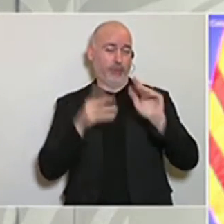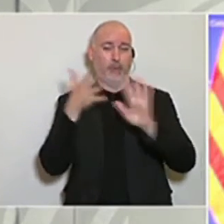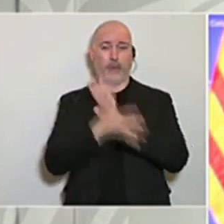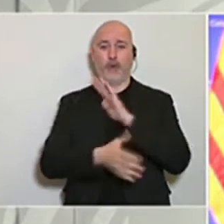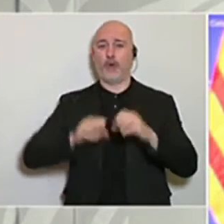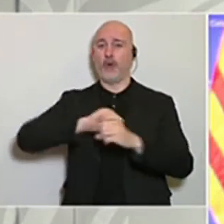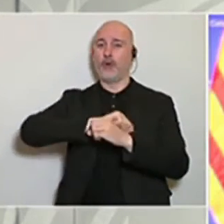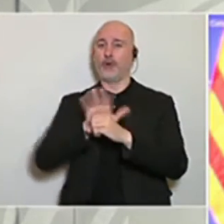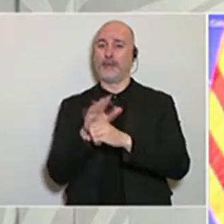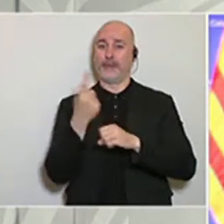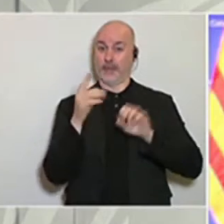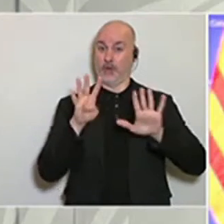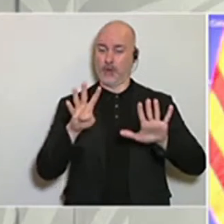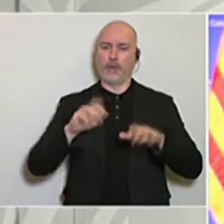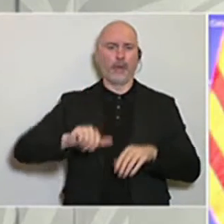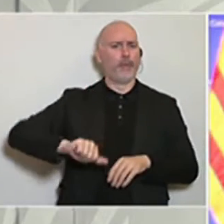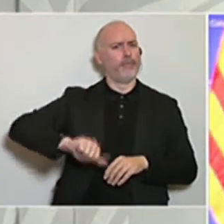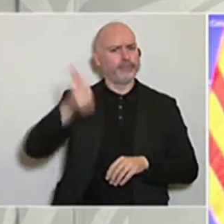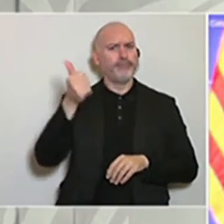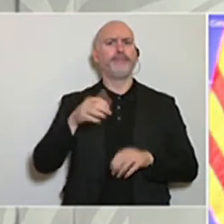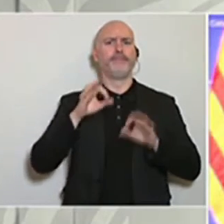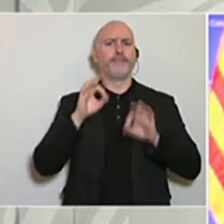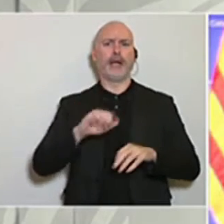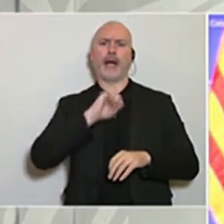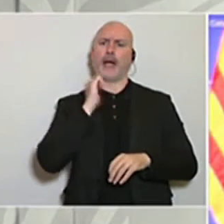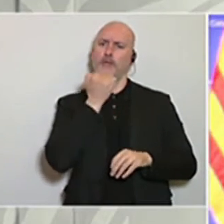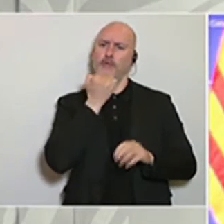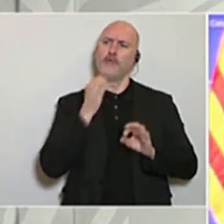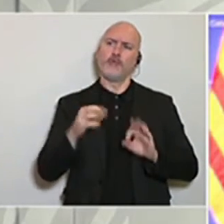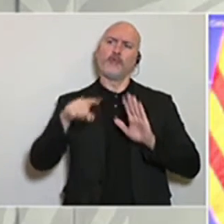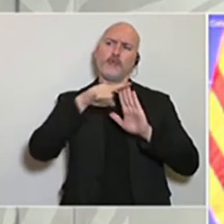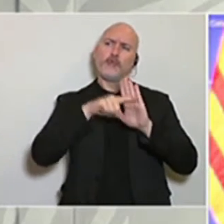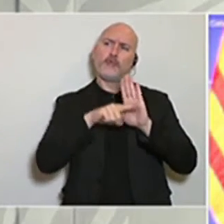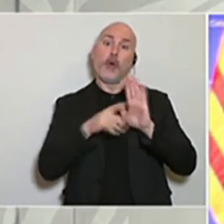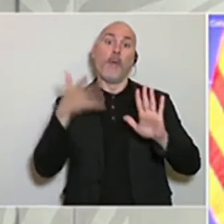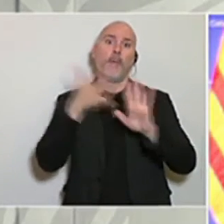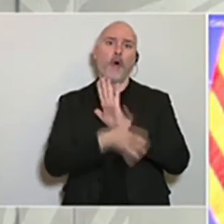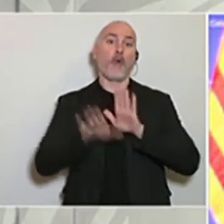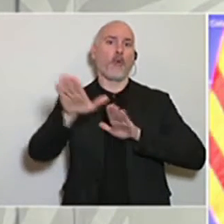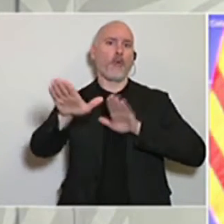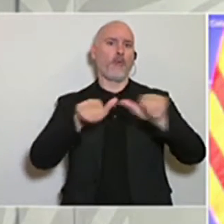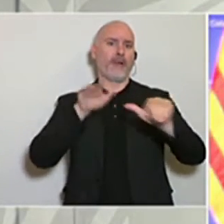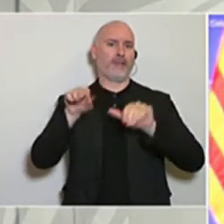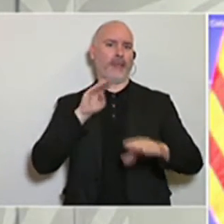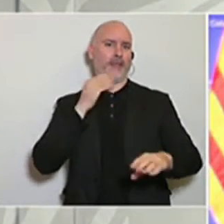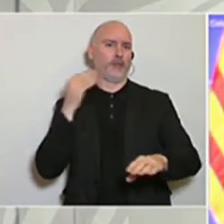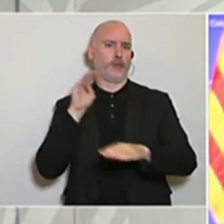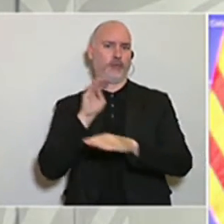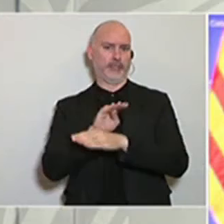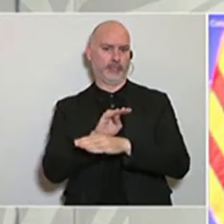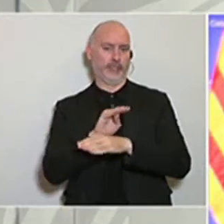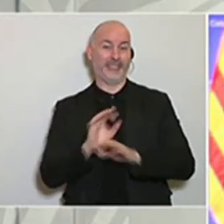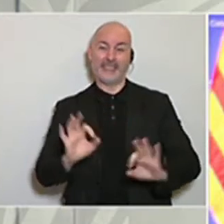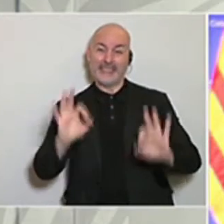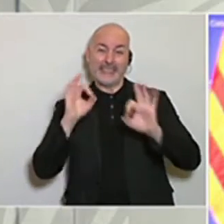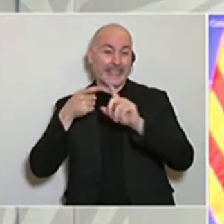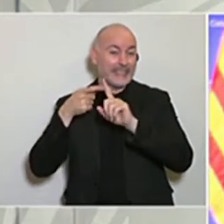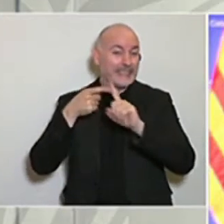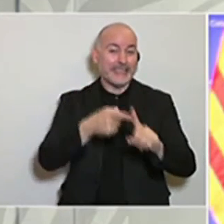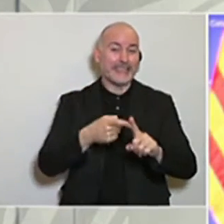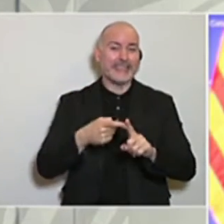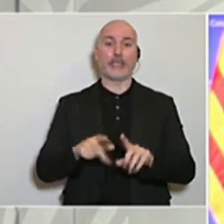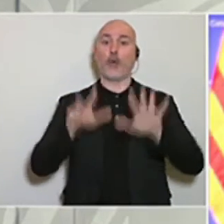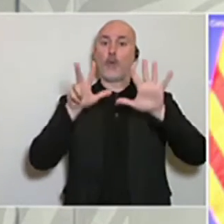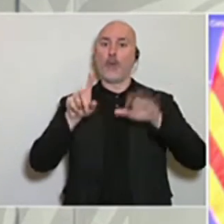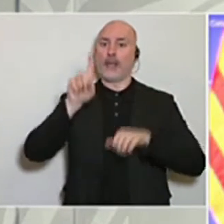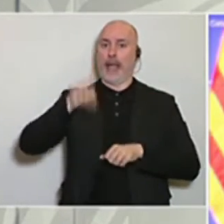Covid-19, s'han aprovat diferents recursos destinats a diferents convocatòries de subvencions. En concret, es destinaran